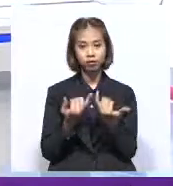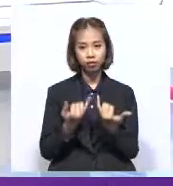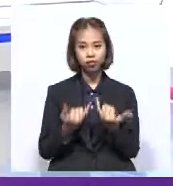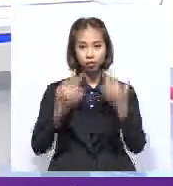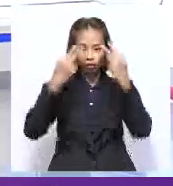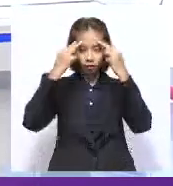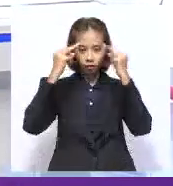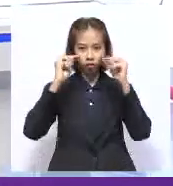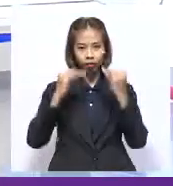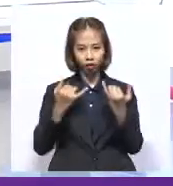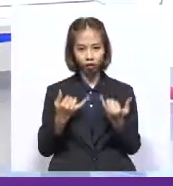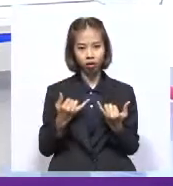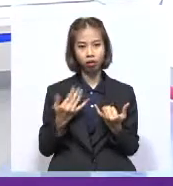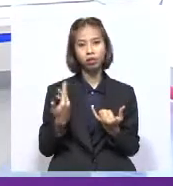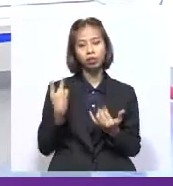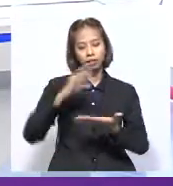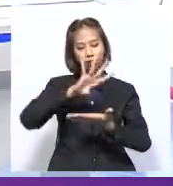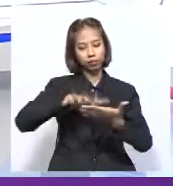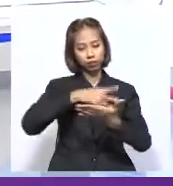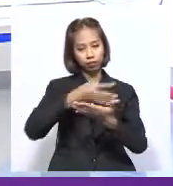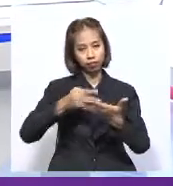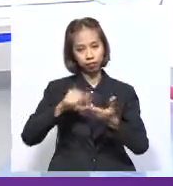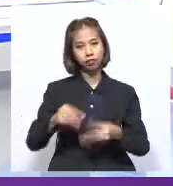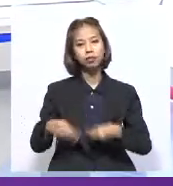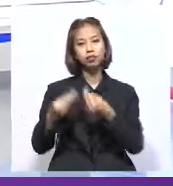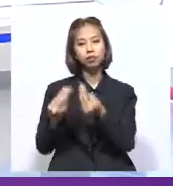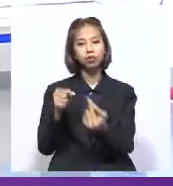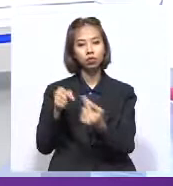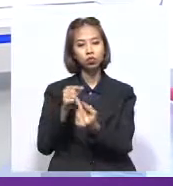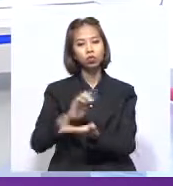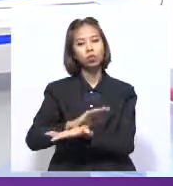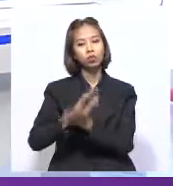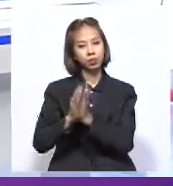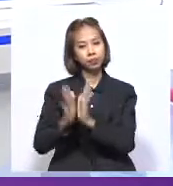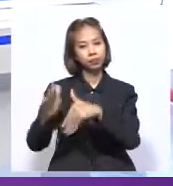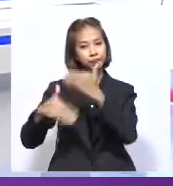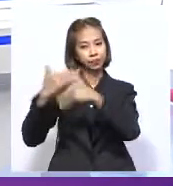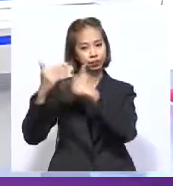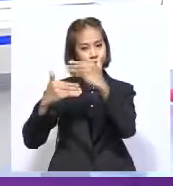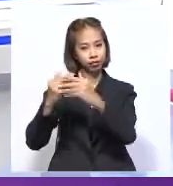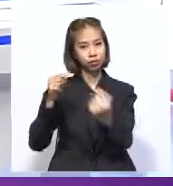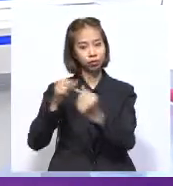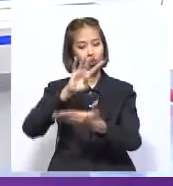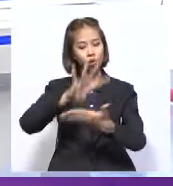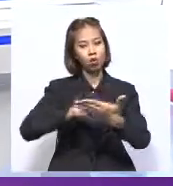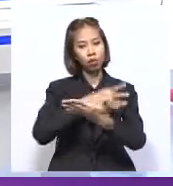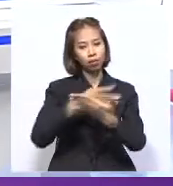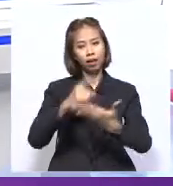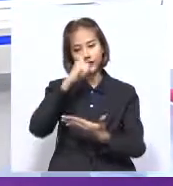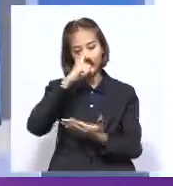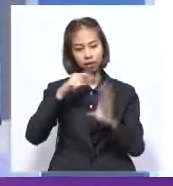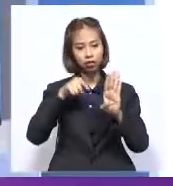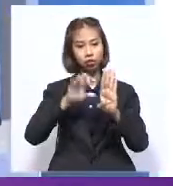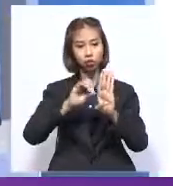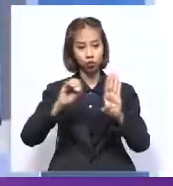ายกรัฐมนตรีวันนี้ได้มอบนโยบายการขับเคลื่อนการปฏิรูปเพื่อรองรับการเปลี่ยนแปลงนะครับตามนโยบาย Thailand 4.0 ซึ่งท่